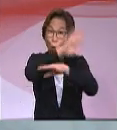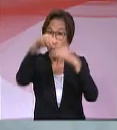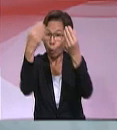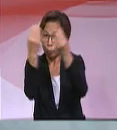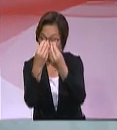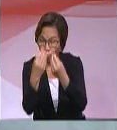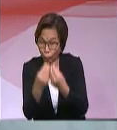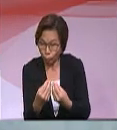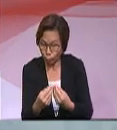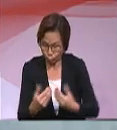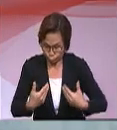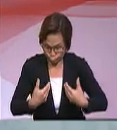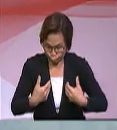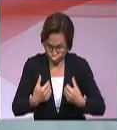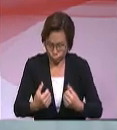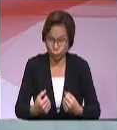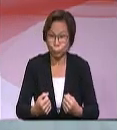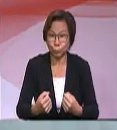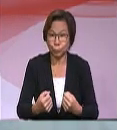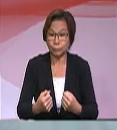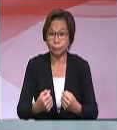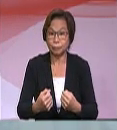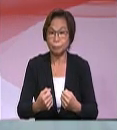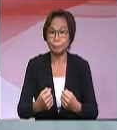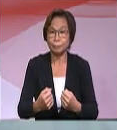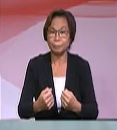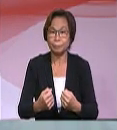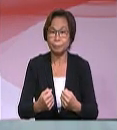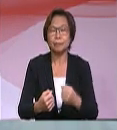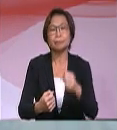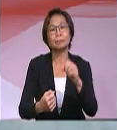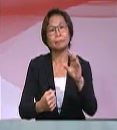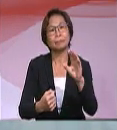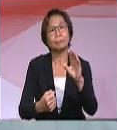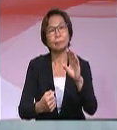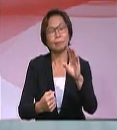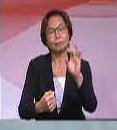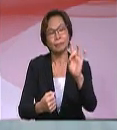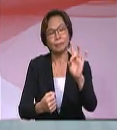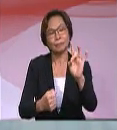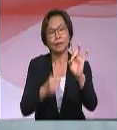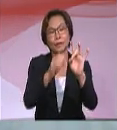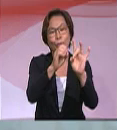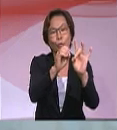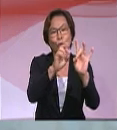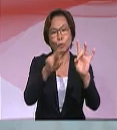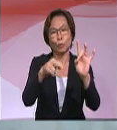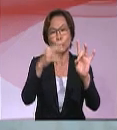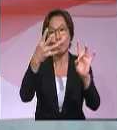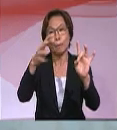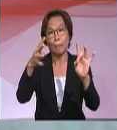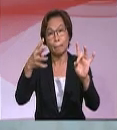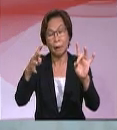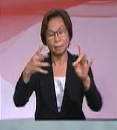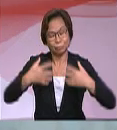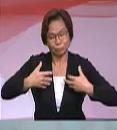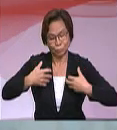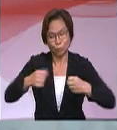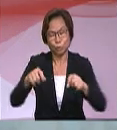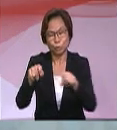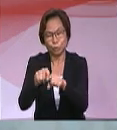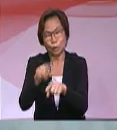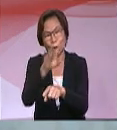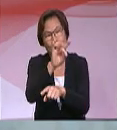jumlah kumulatif kes sembuh sepenuhnya daripada jangkitan COVID-19 adalah sebanyak 80,014 kes, iaitu bersamaan